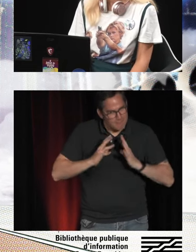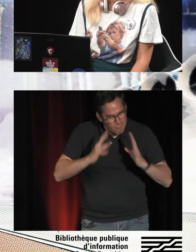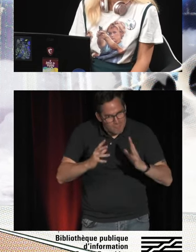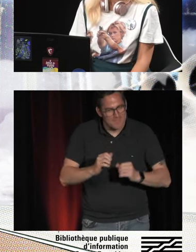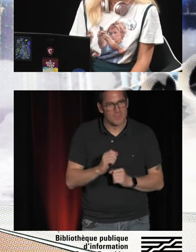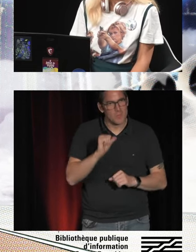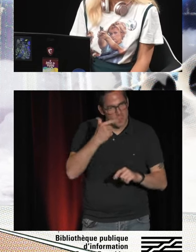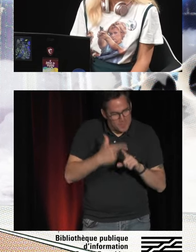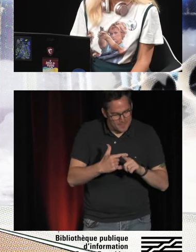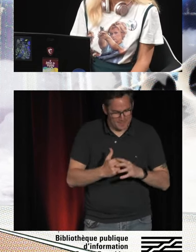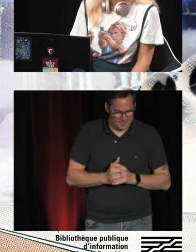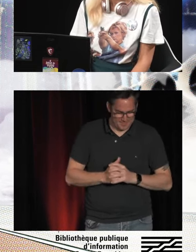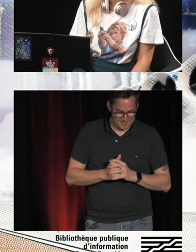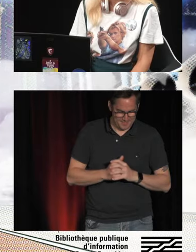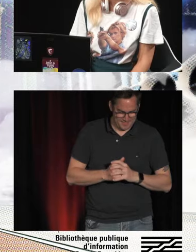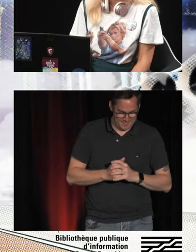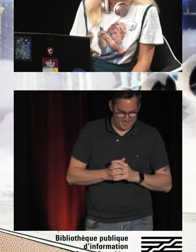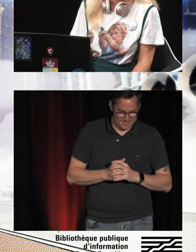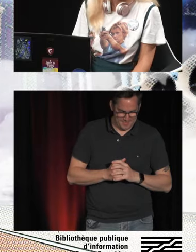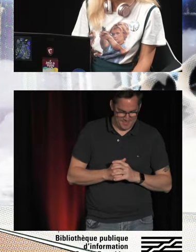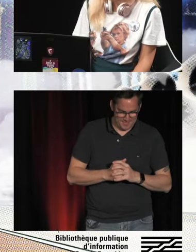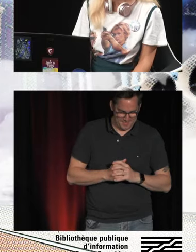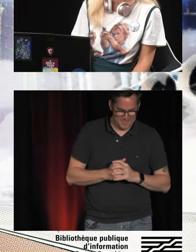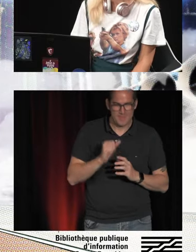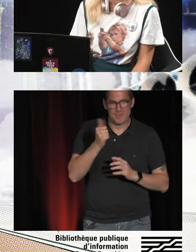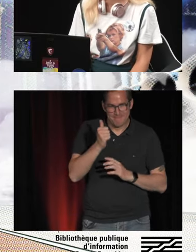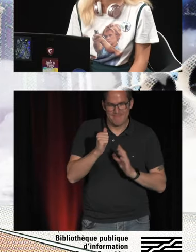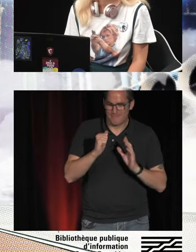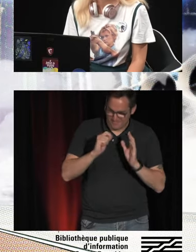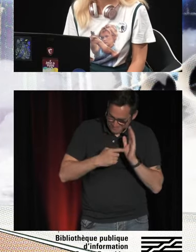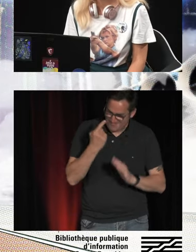une fois. Le saut une fois. Le saut deux fois.